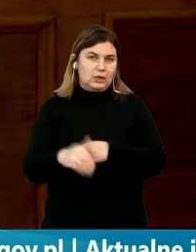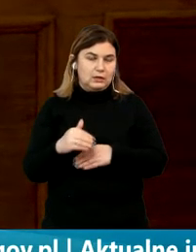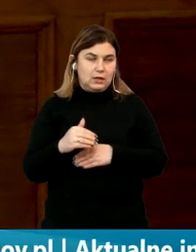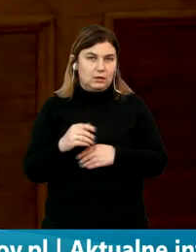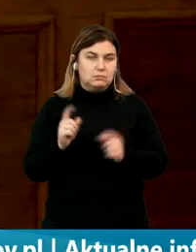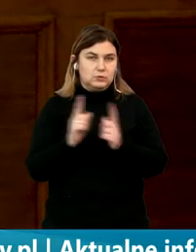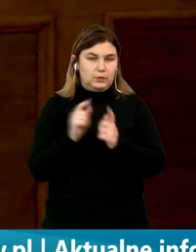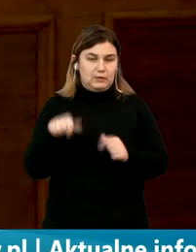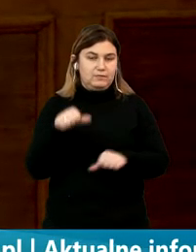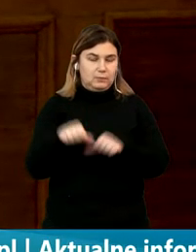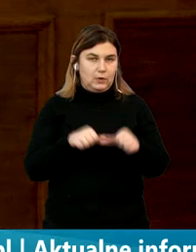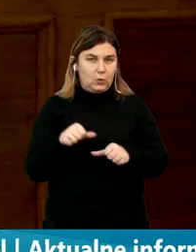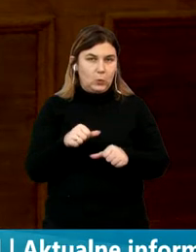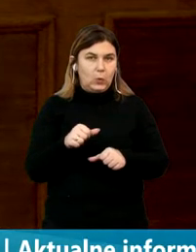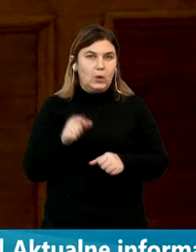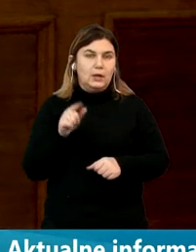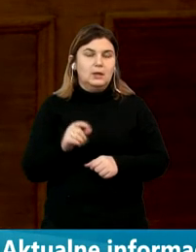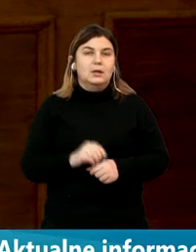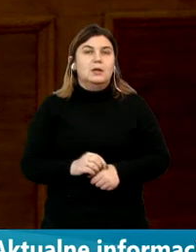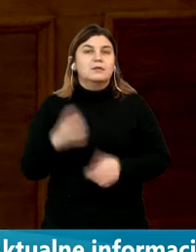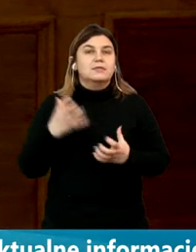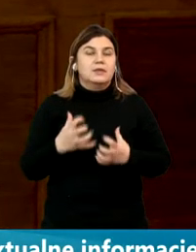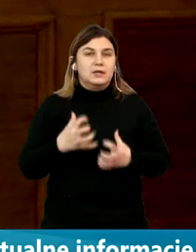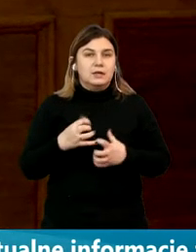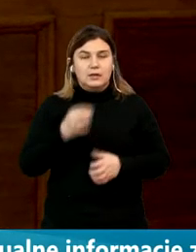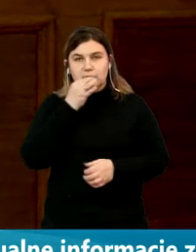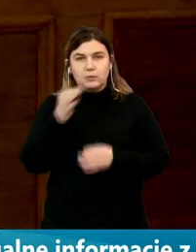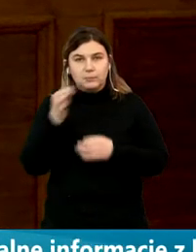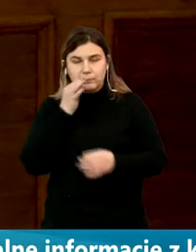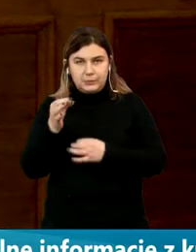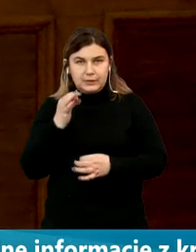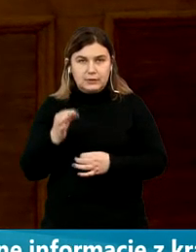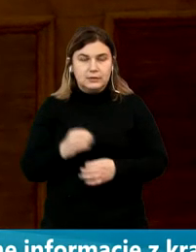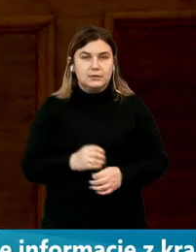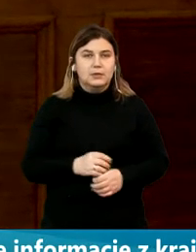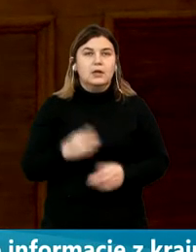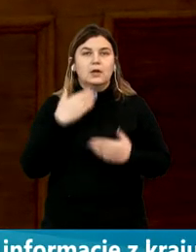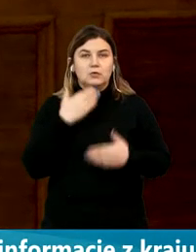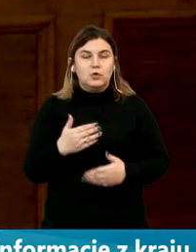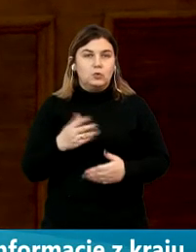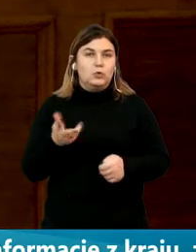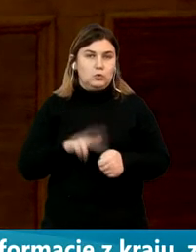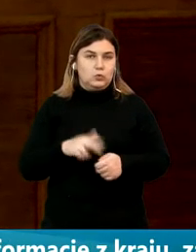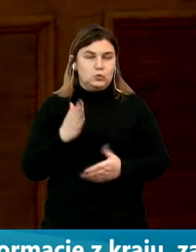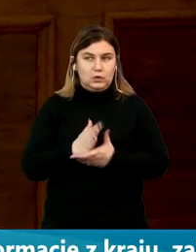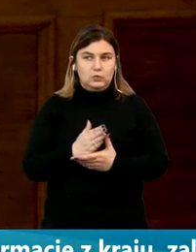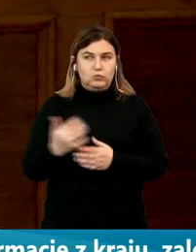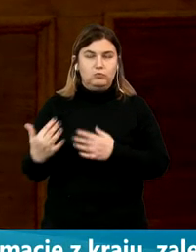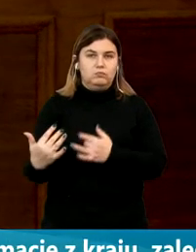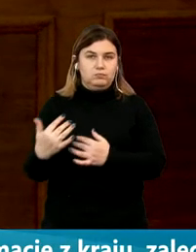w tym roku, więc zachęcam do zadawania pytań. Dziękuję za te, które już